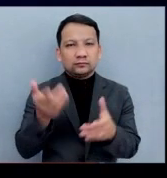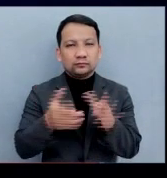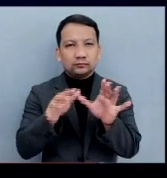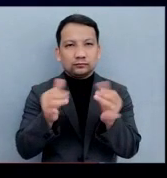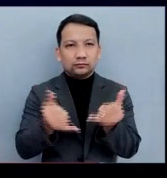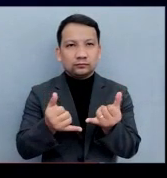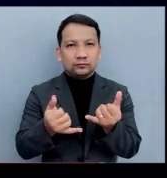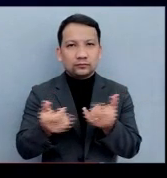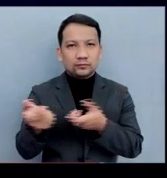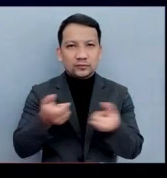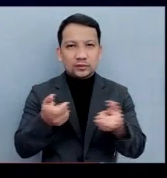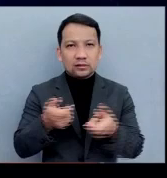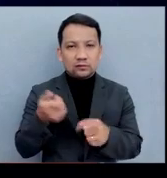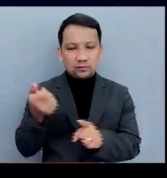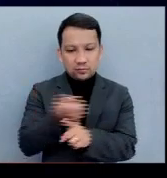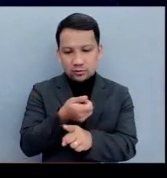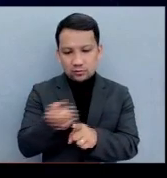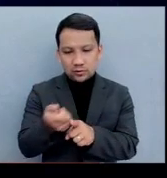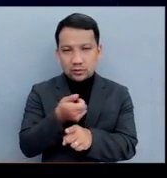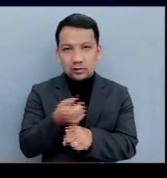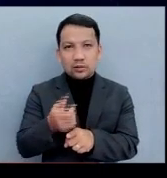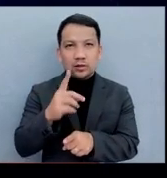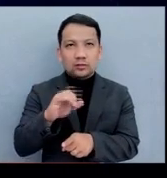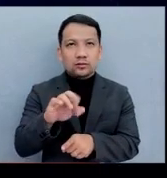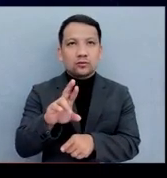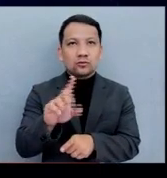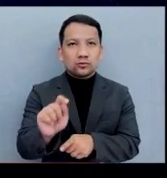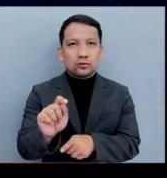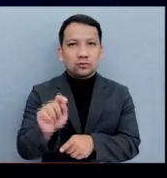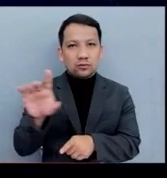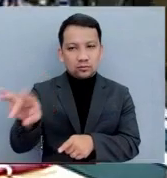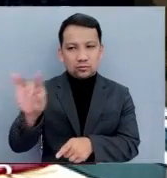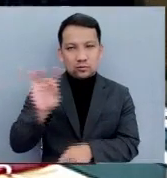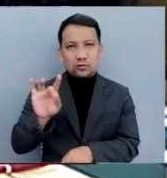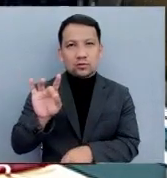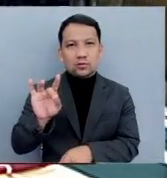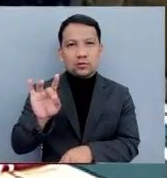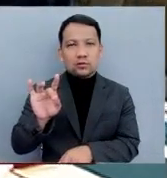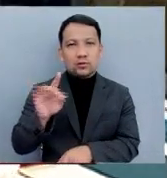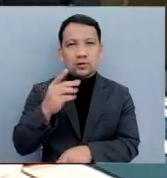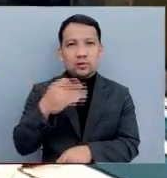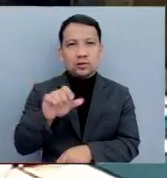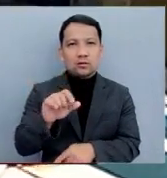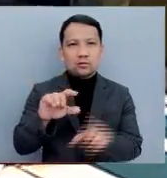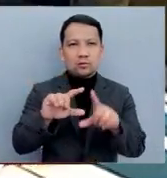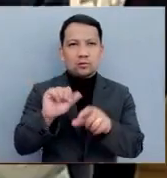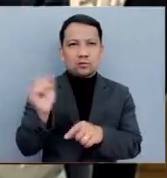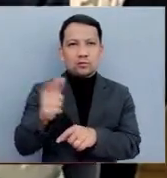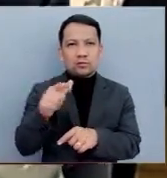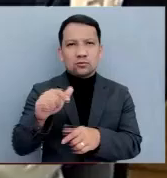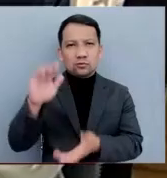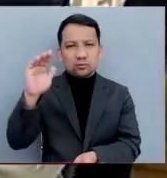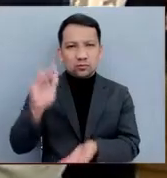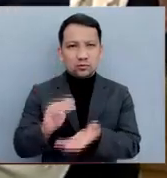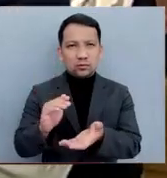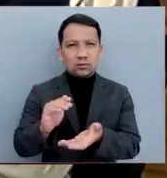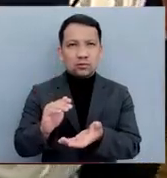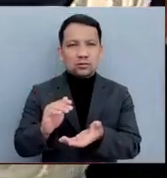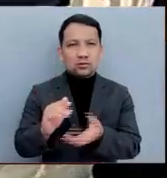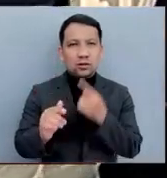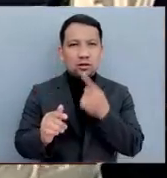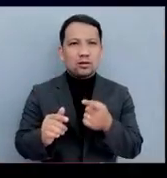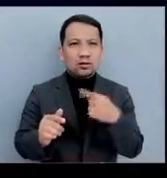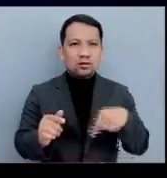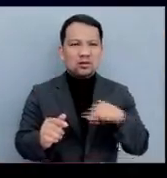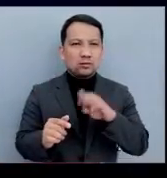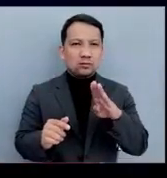na nagkaroon ng grave abuse of discretion ng DOTR nang piliin nito ang Banner. Ayon sa All Card, mas mababa ang kanilang naging bid kumpara sa